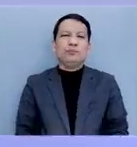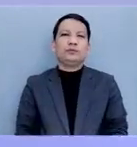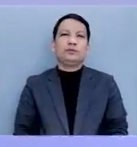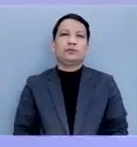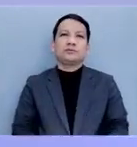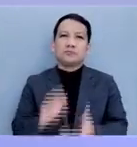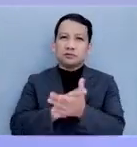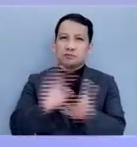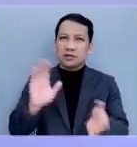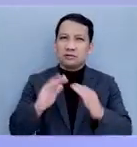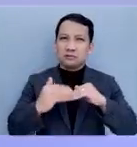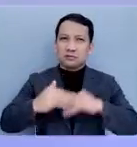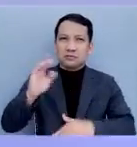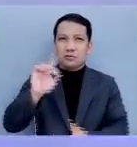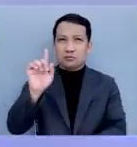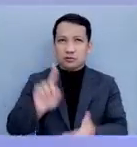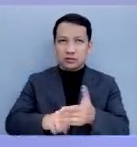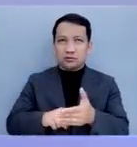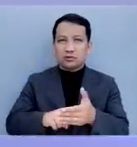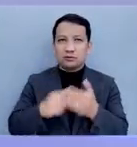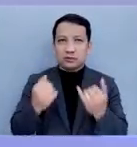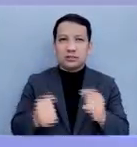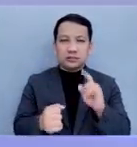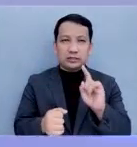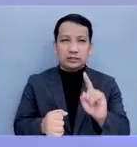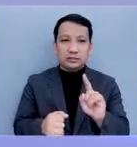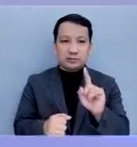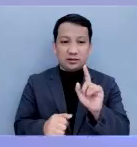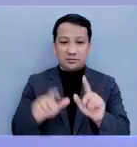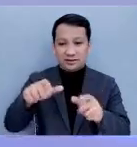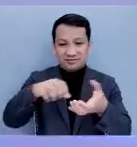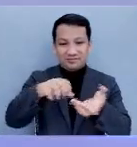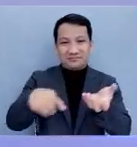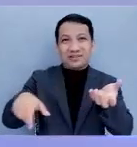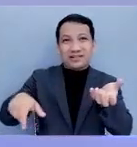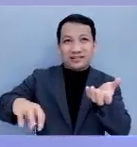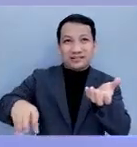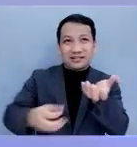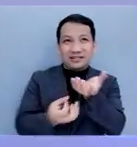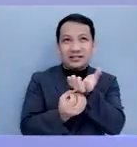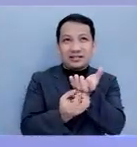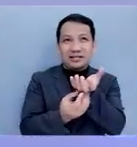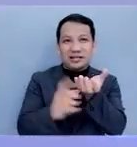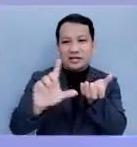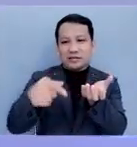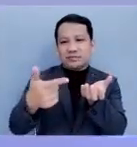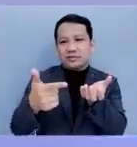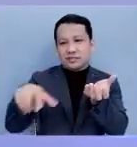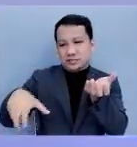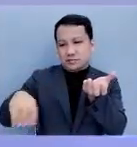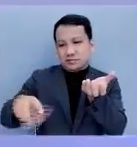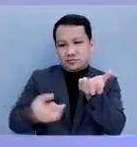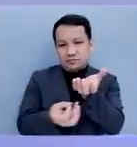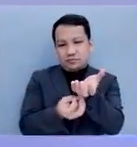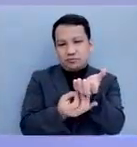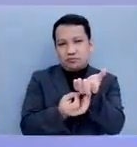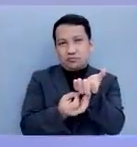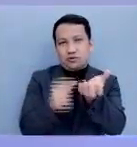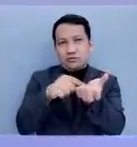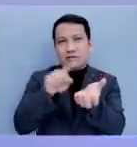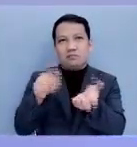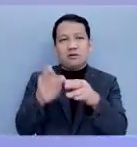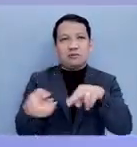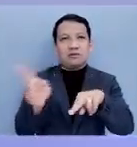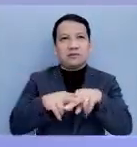Nagmahala at lagpas 1,000 piso na ang kada tangke ng LPG. Dagdag kalbaryo pa ang nagbabadyang pagsipa na naman sa presyo